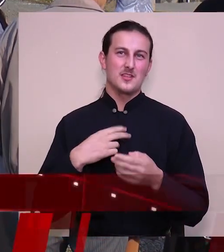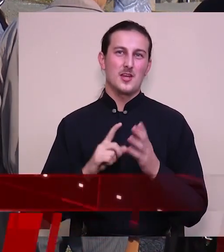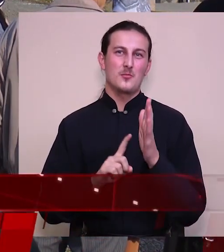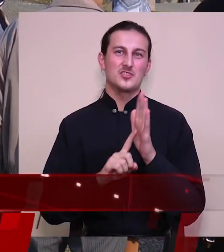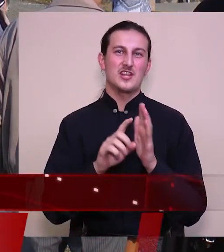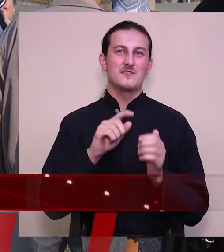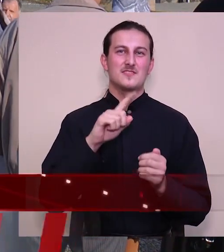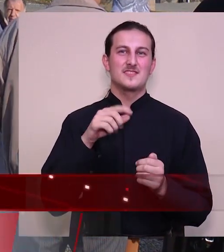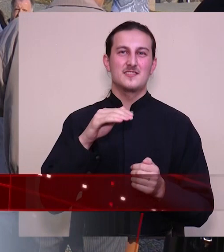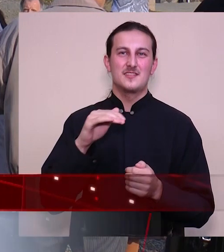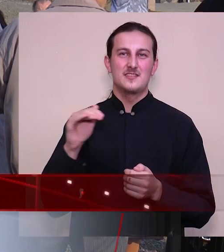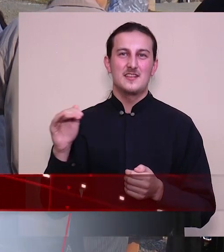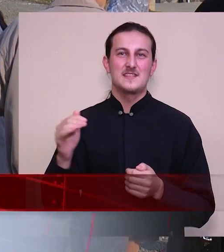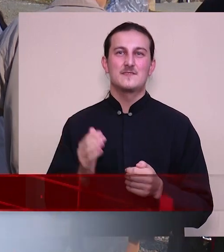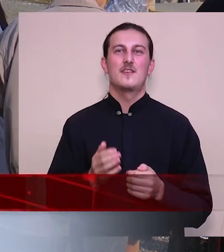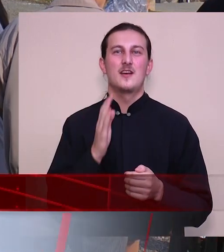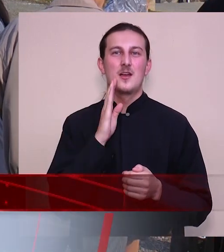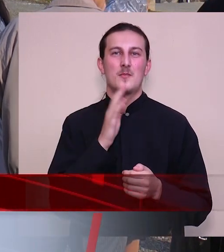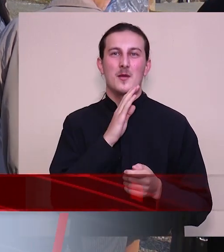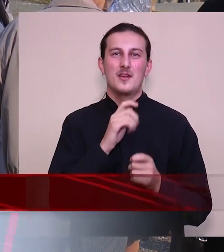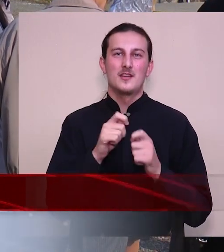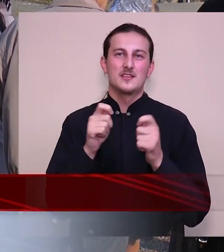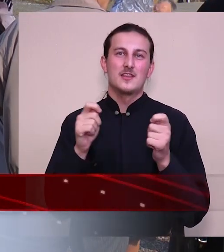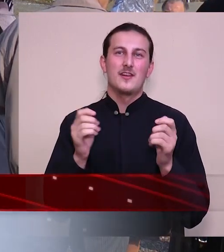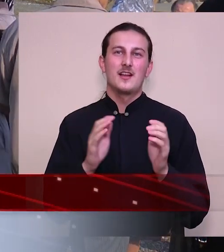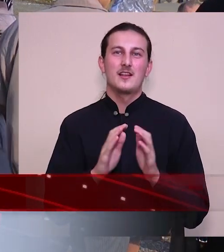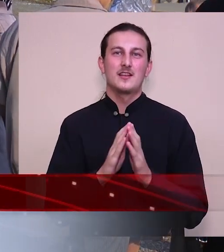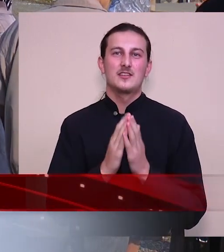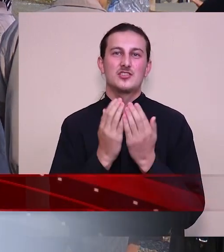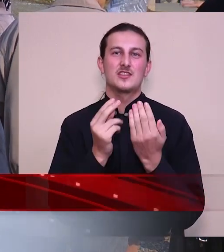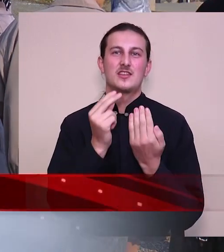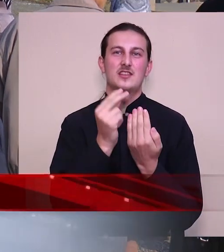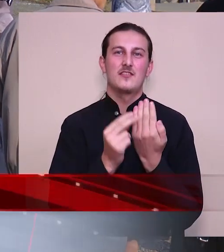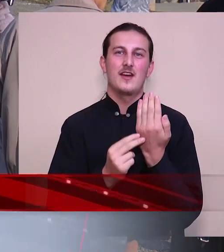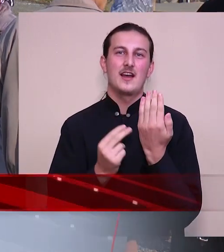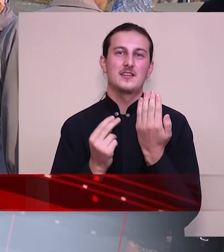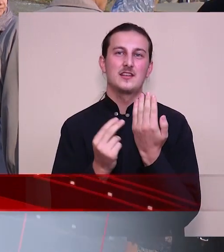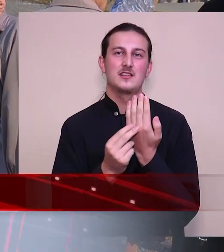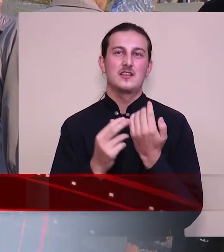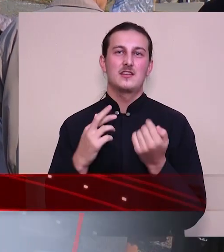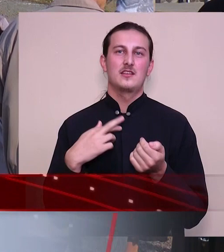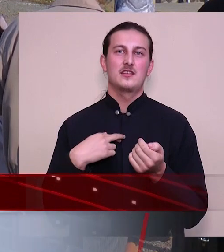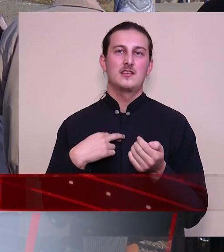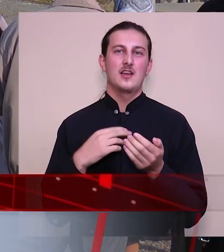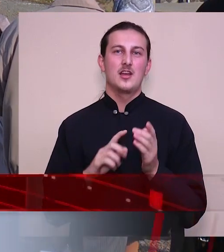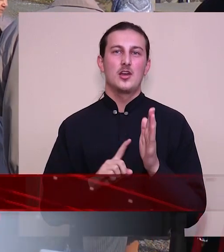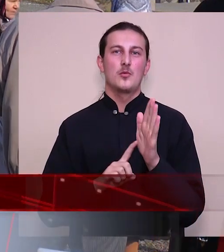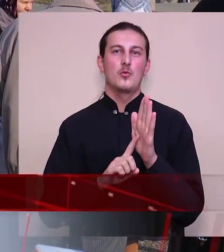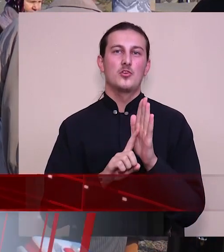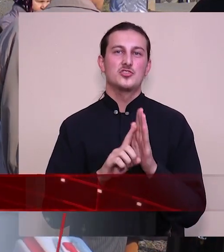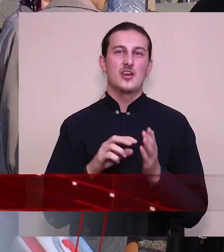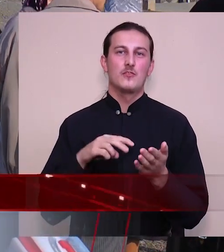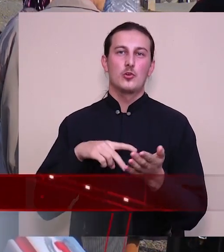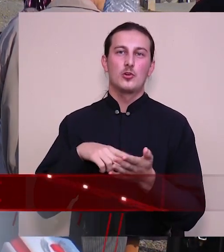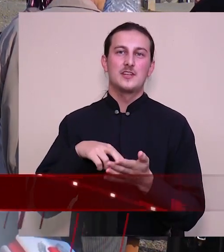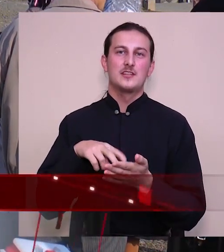старався молитися. Мама давала читати духовні книжки, я почав читати Євангеліє і став ходити до храму. І причащався.